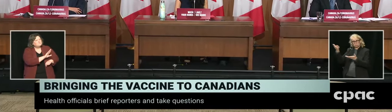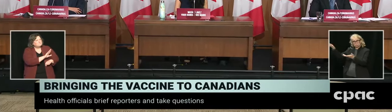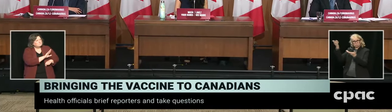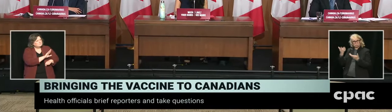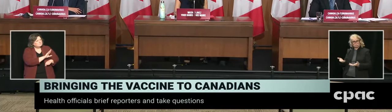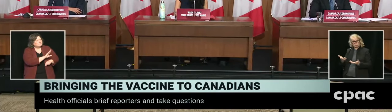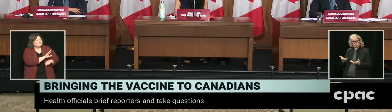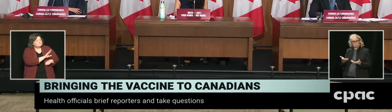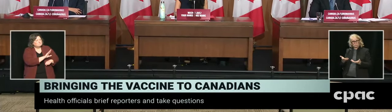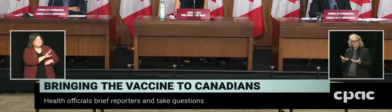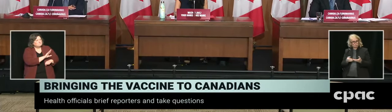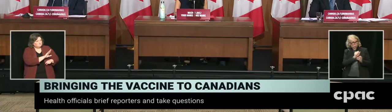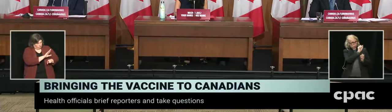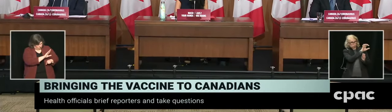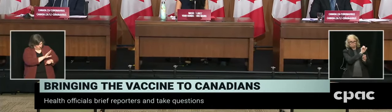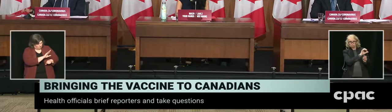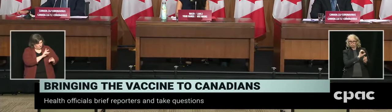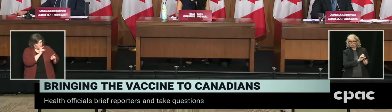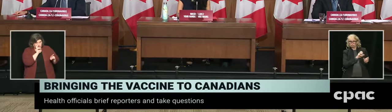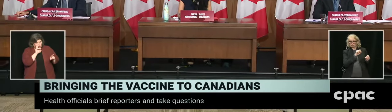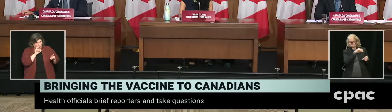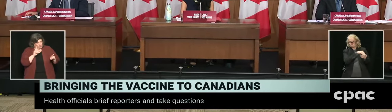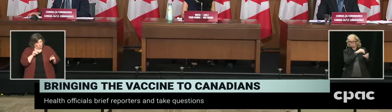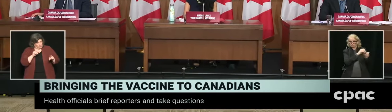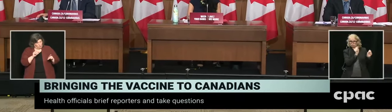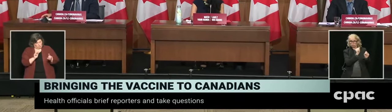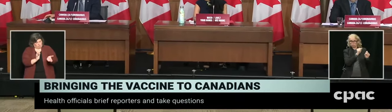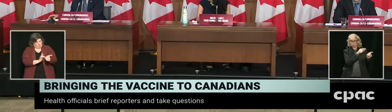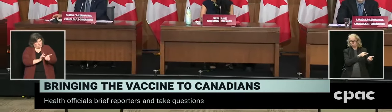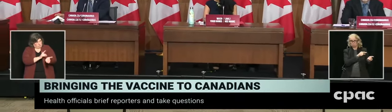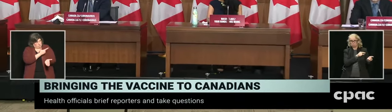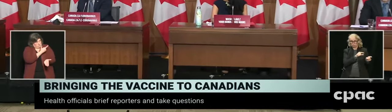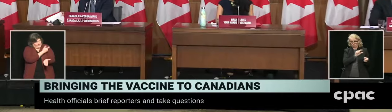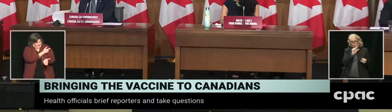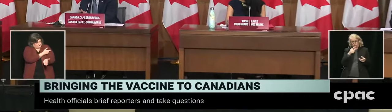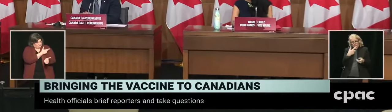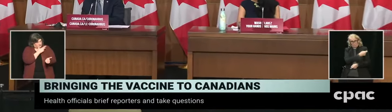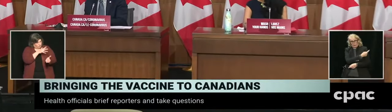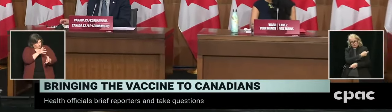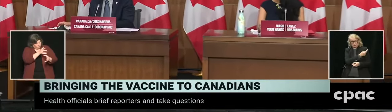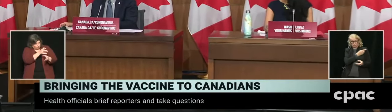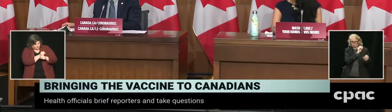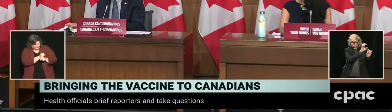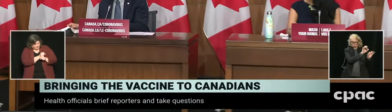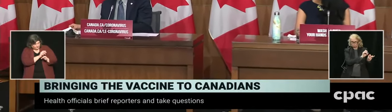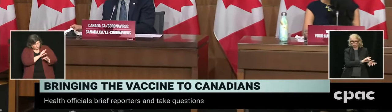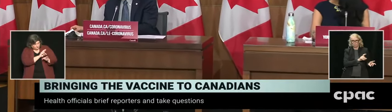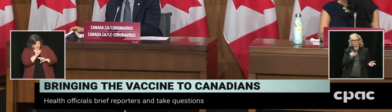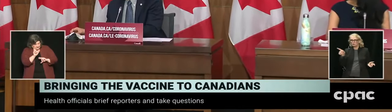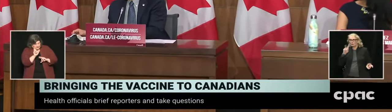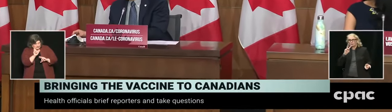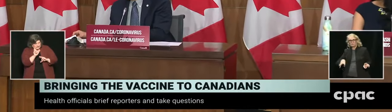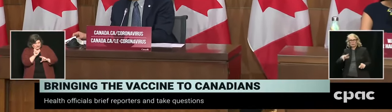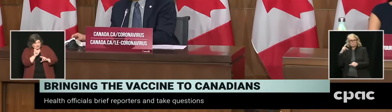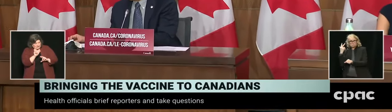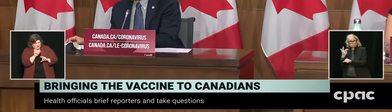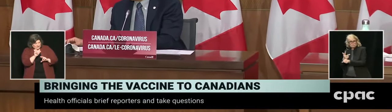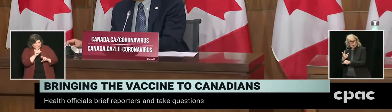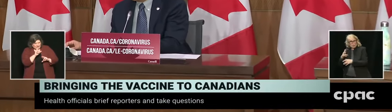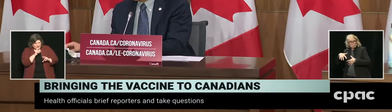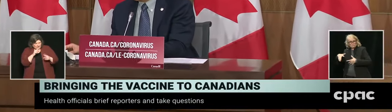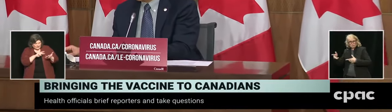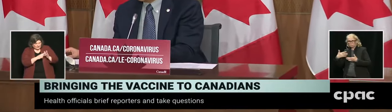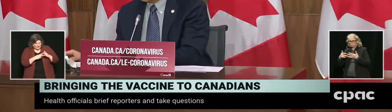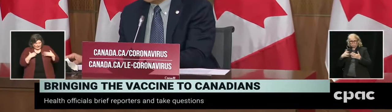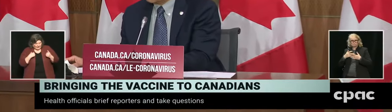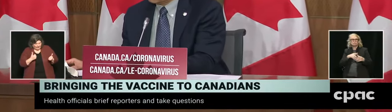de stocker des doses de vaccins au Canada avant que Santé Canada ait donné son feu vert? Est-ce que ça veut dire